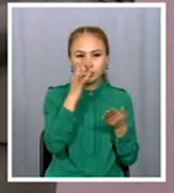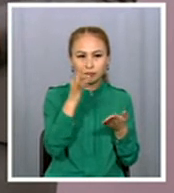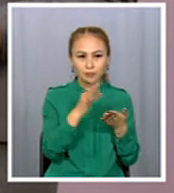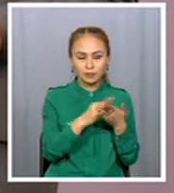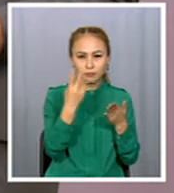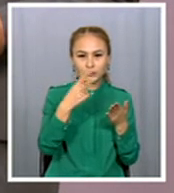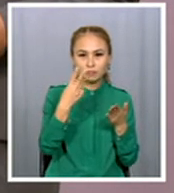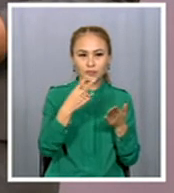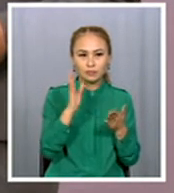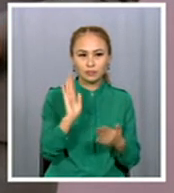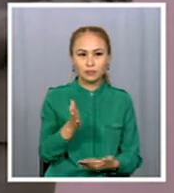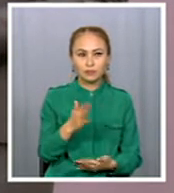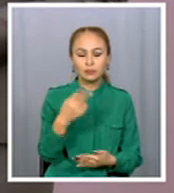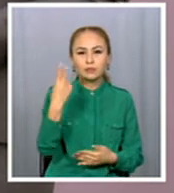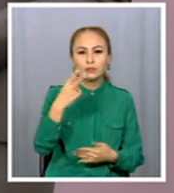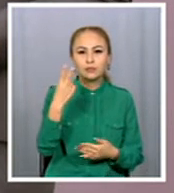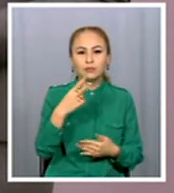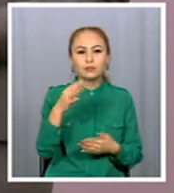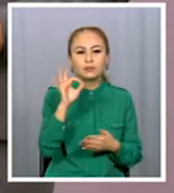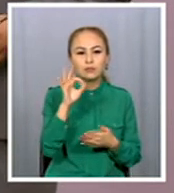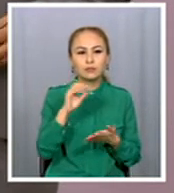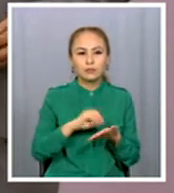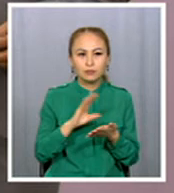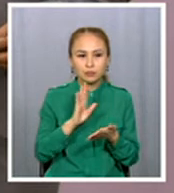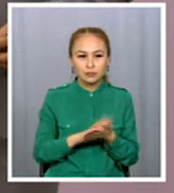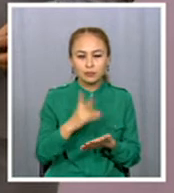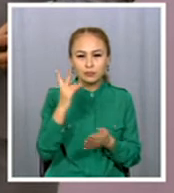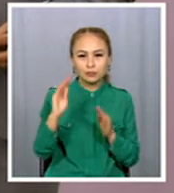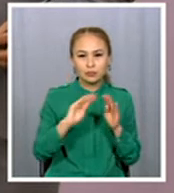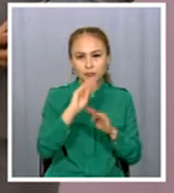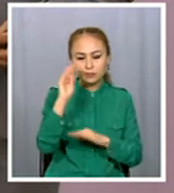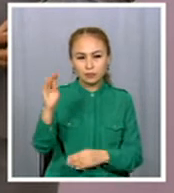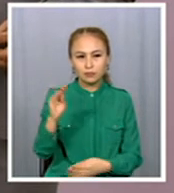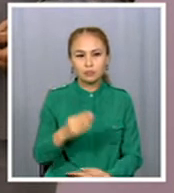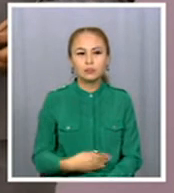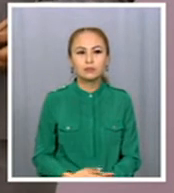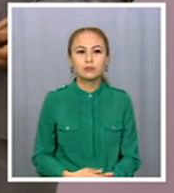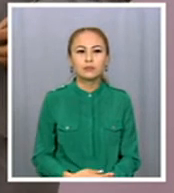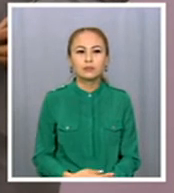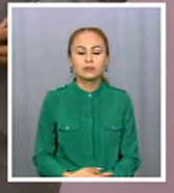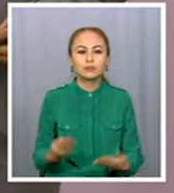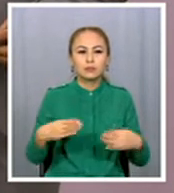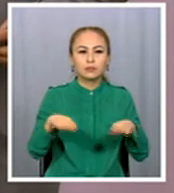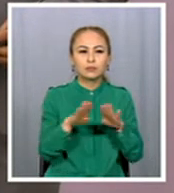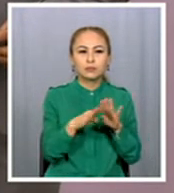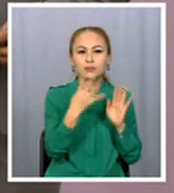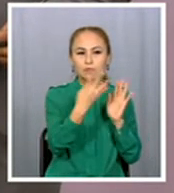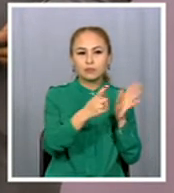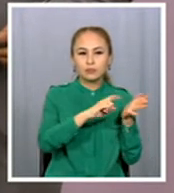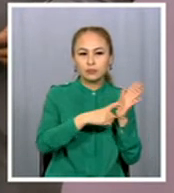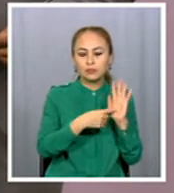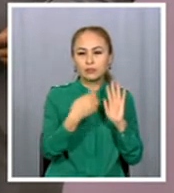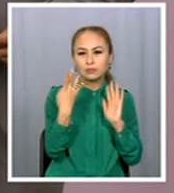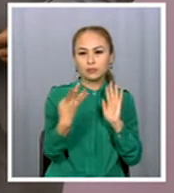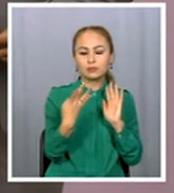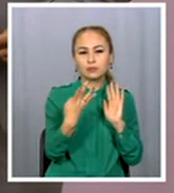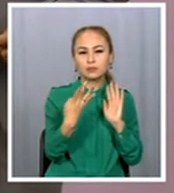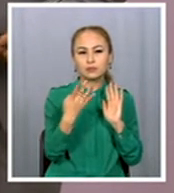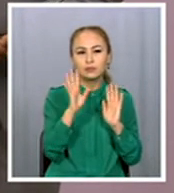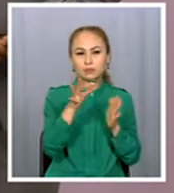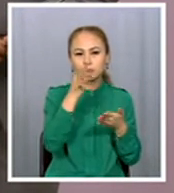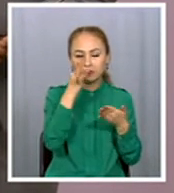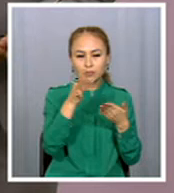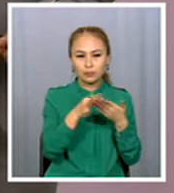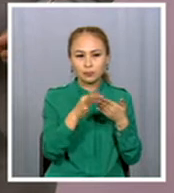20-ға тең. 20-ның 0-ін жазамыз, 2-сін ойда сақтаймыз. Содан соң 4-ті 4-ке көбейтеміз. Көбейтіндінің